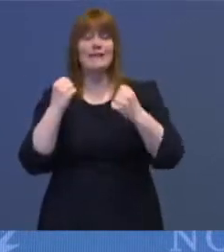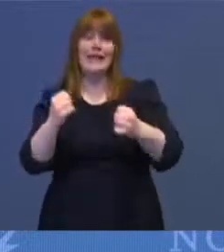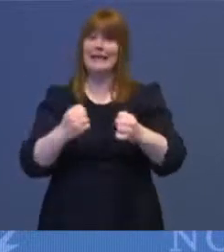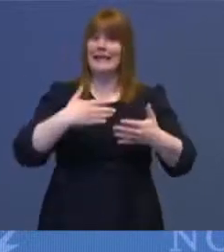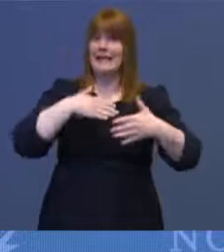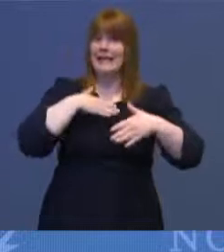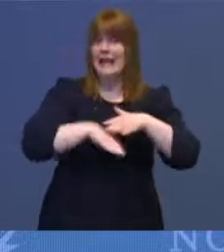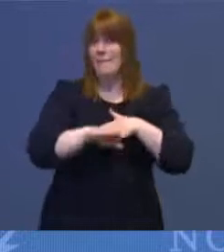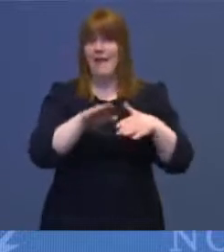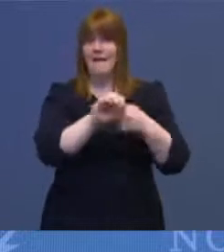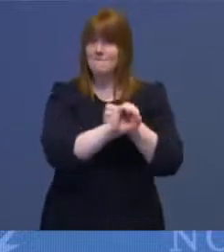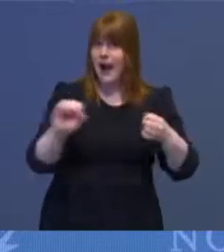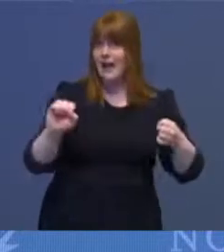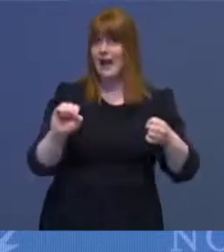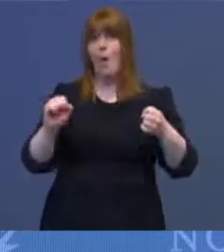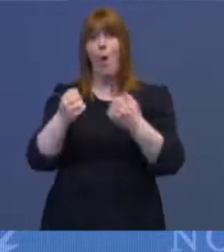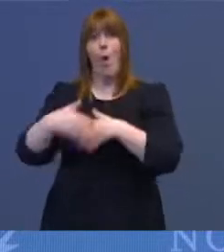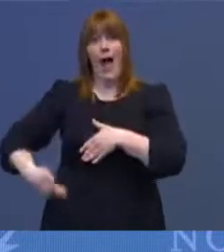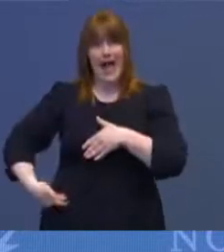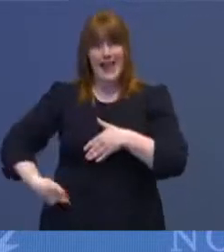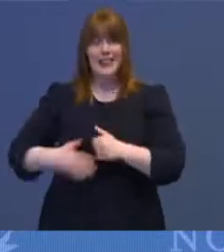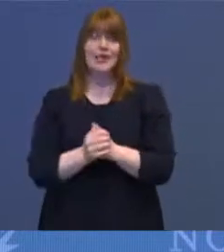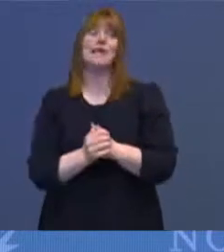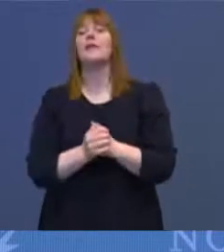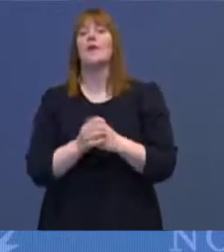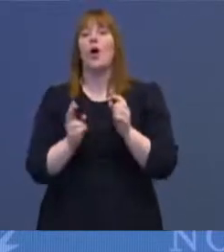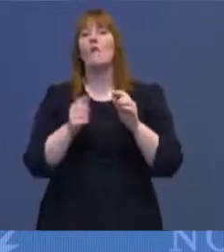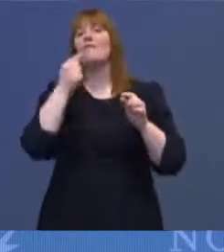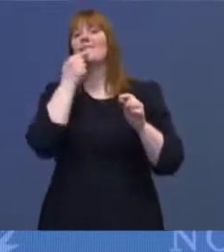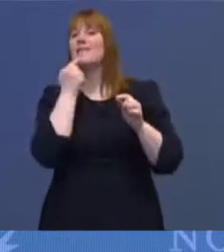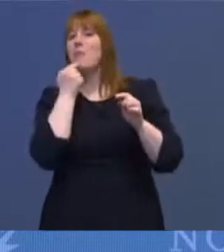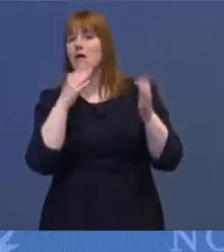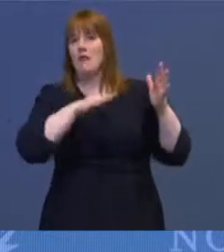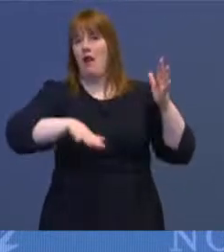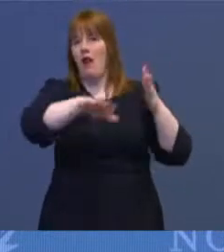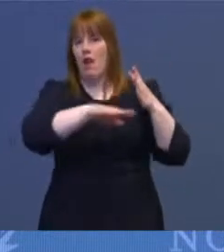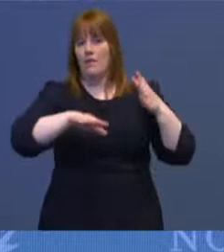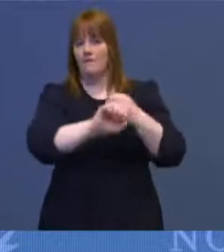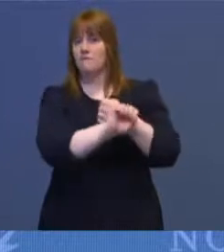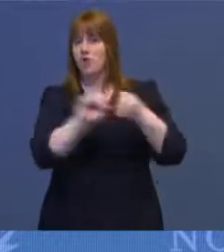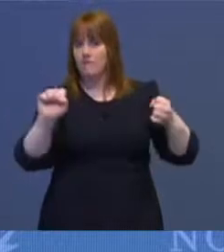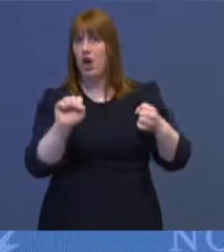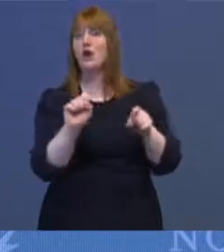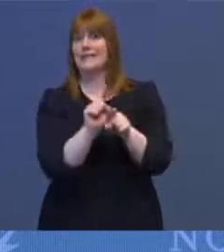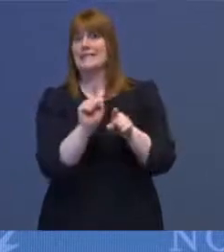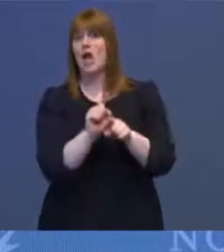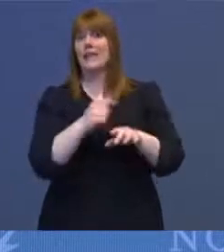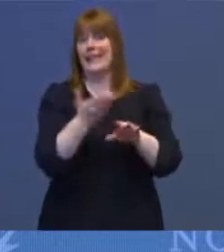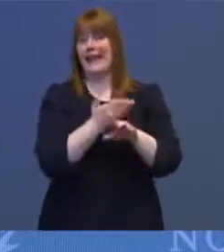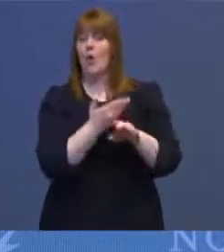Hæren. Brigade Nord, Finnmark Landforsvar og store deler av Heimevernet skal trene og øve